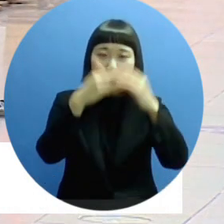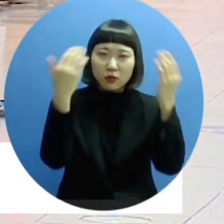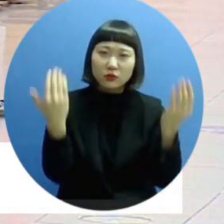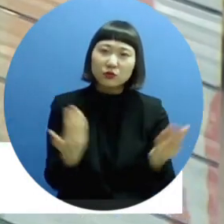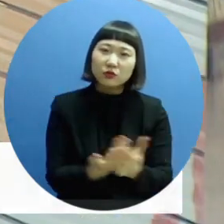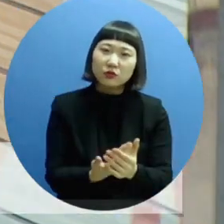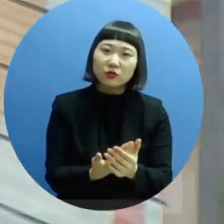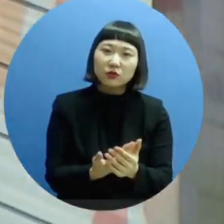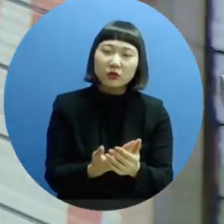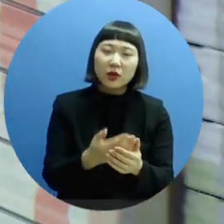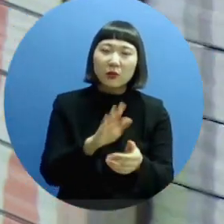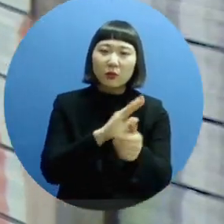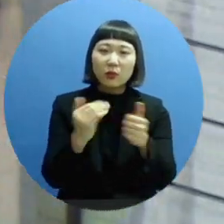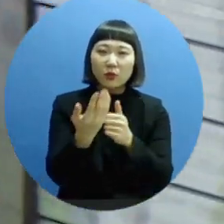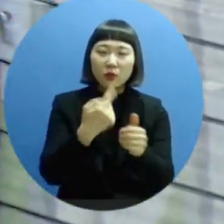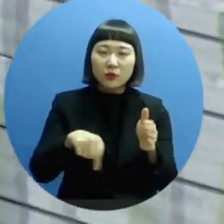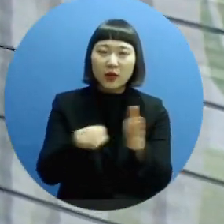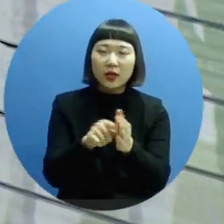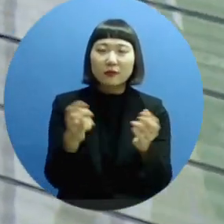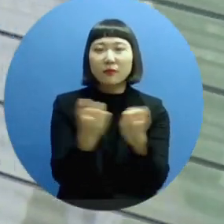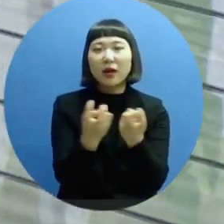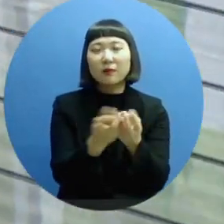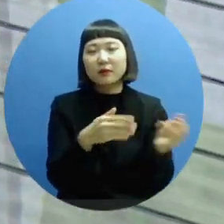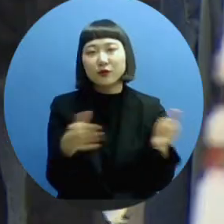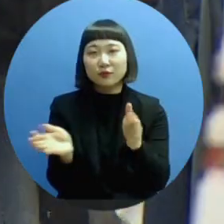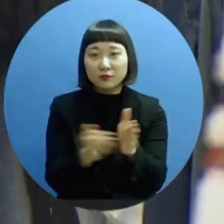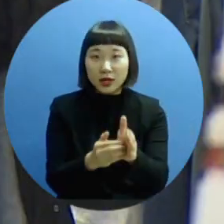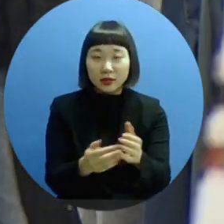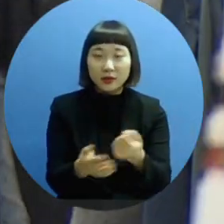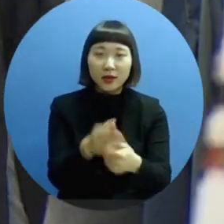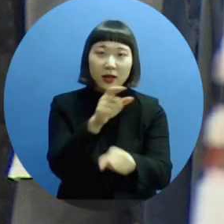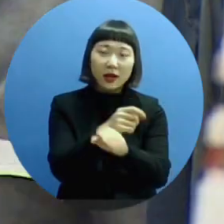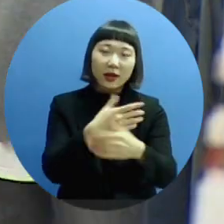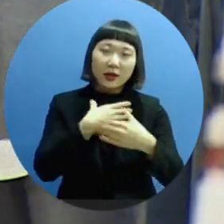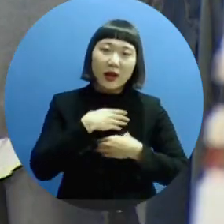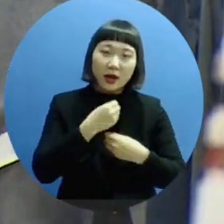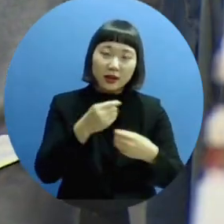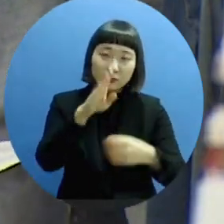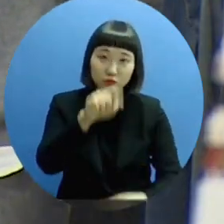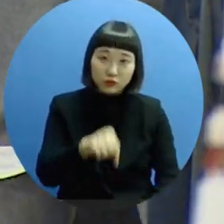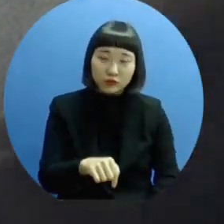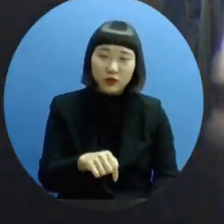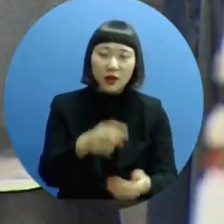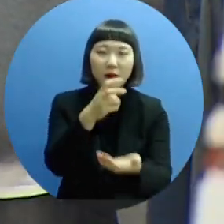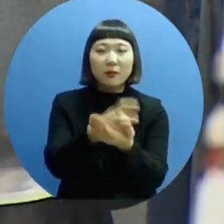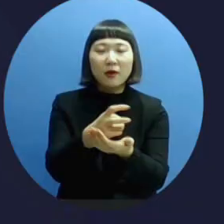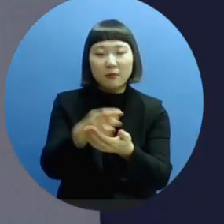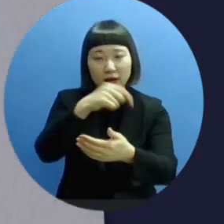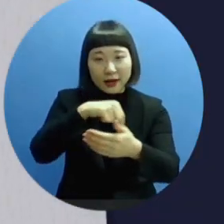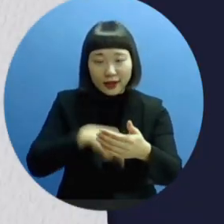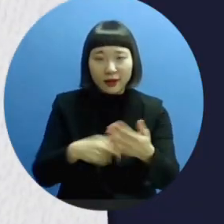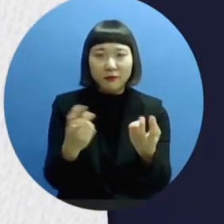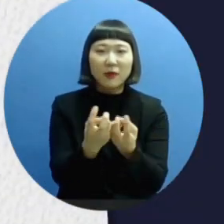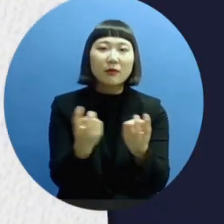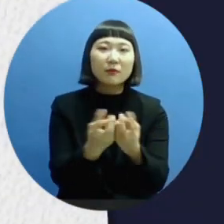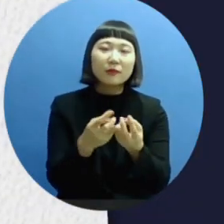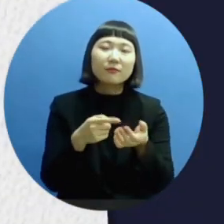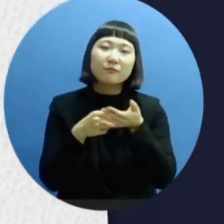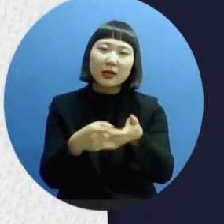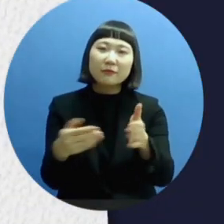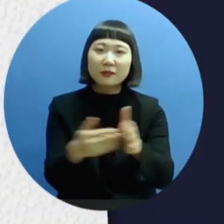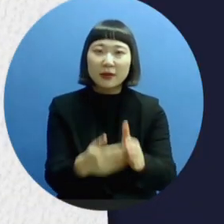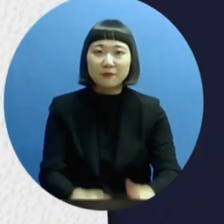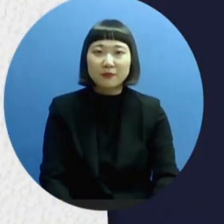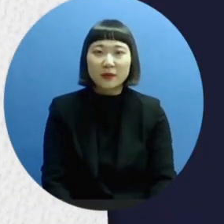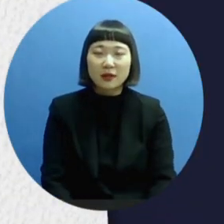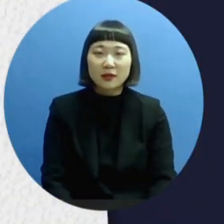내놓았습니다. 행정안전부와 사전협의를 통해 법적 범위 내에서 대안을 제시한 것입니다. 우선 상가